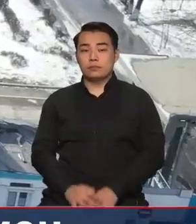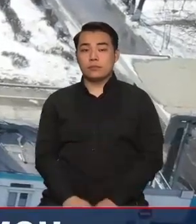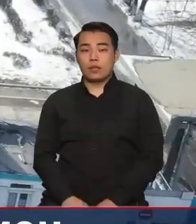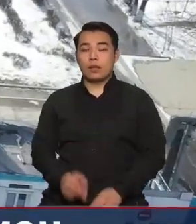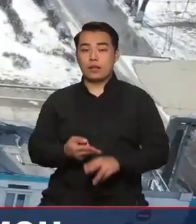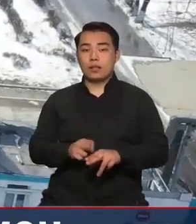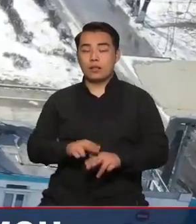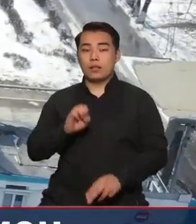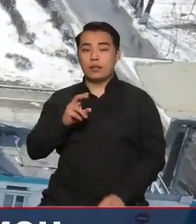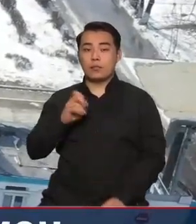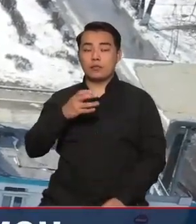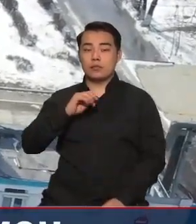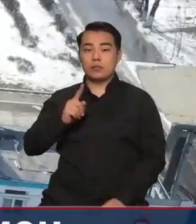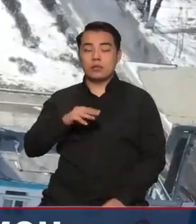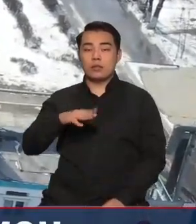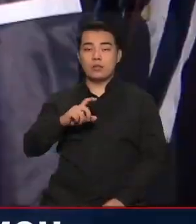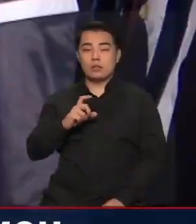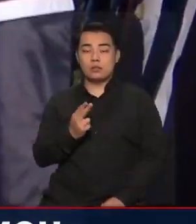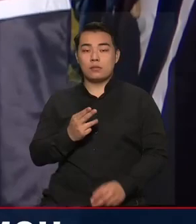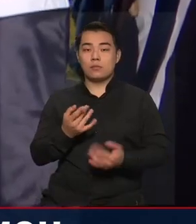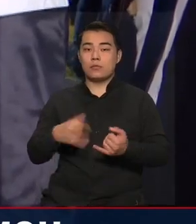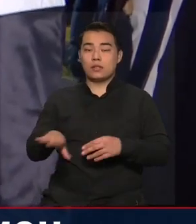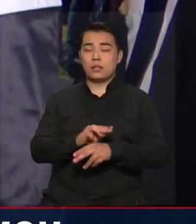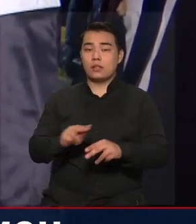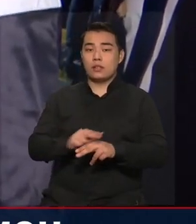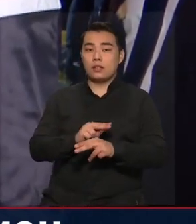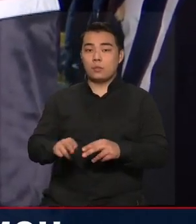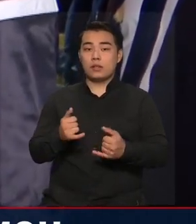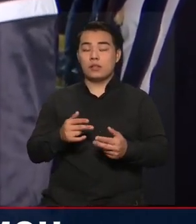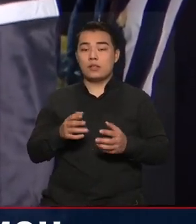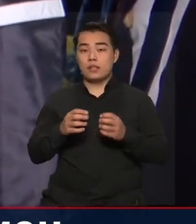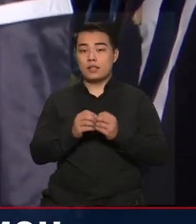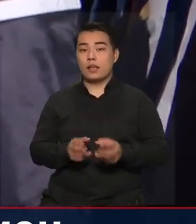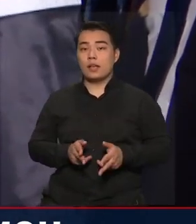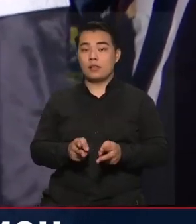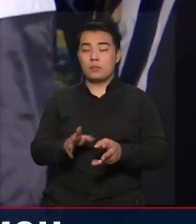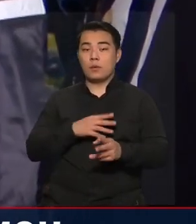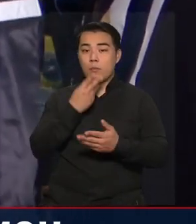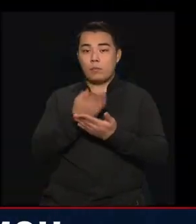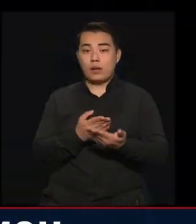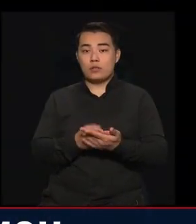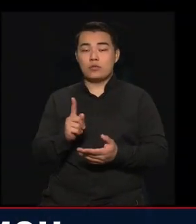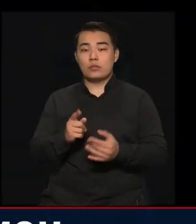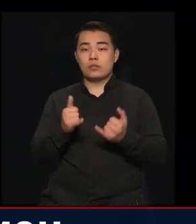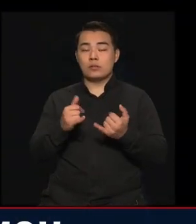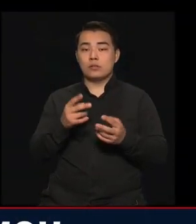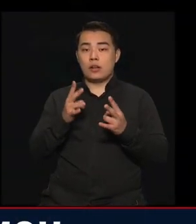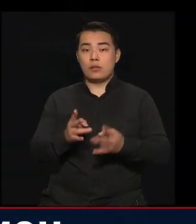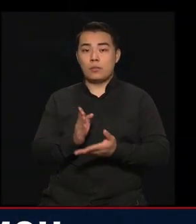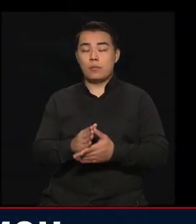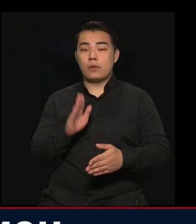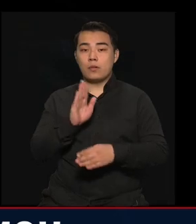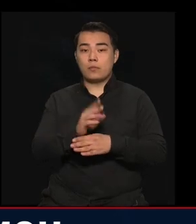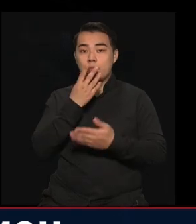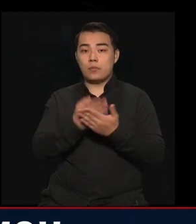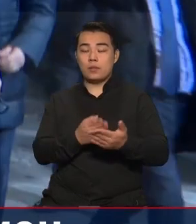Это Экибастузская ТЭЦ. После проведения капитального ремонта всех 10 энергокотлов станция по информации руководства региона несет нагрузку согласно заданным параметрам,